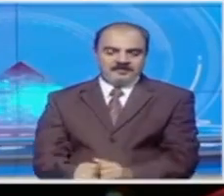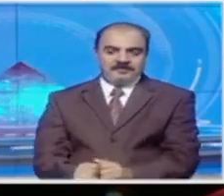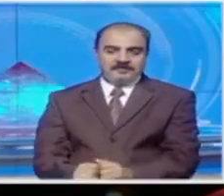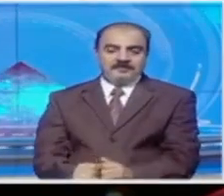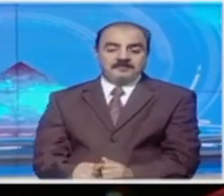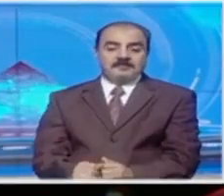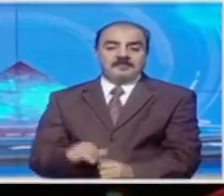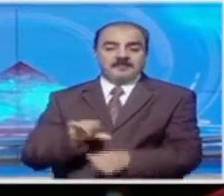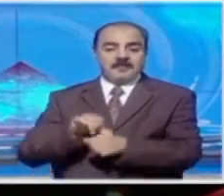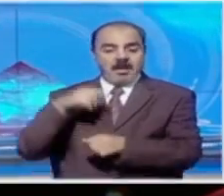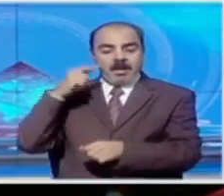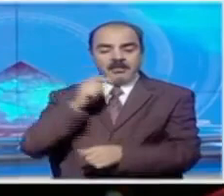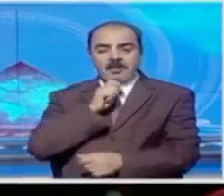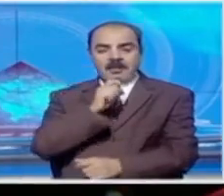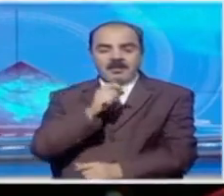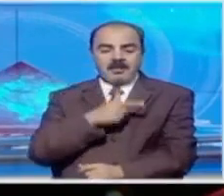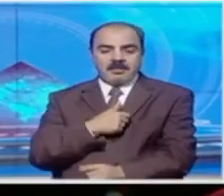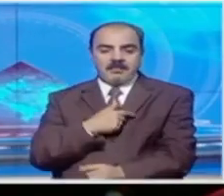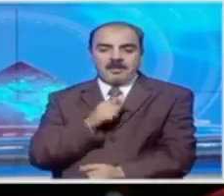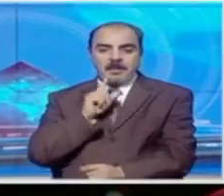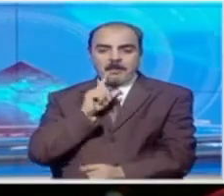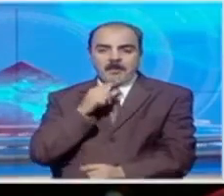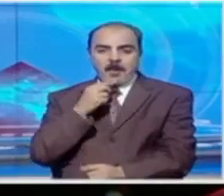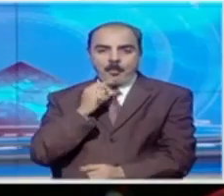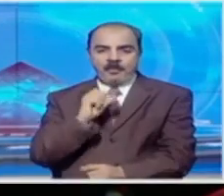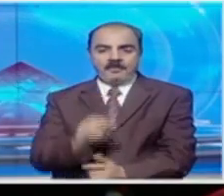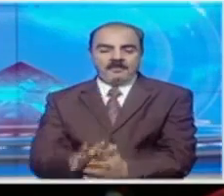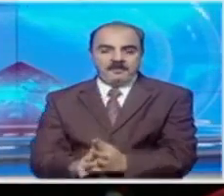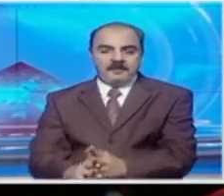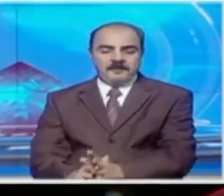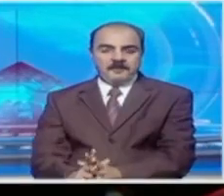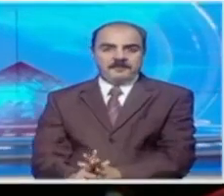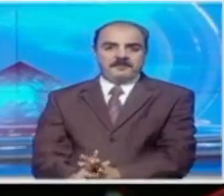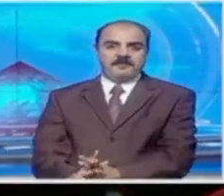من مركز الأزهر للمؤتمرات، محمود العزالي، التلفزيون المصري.